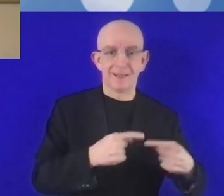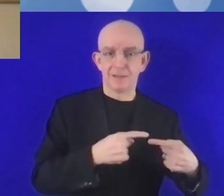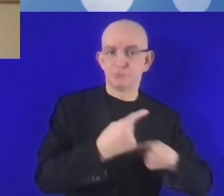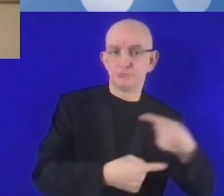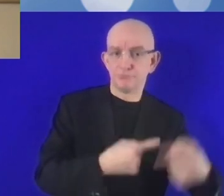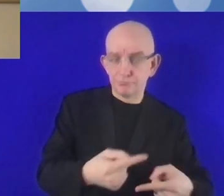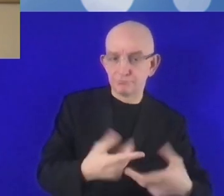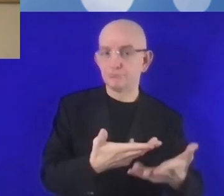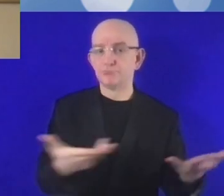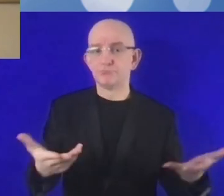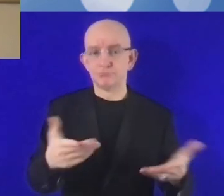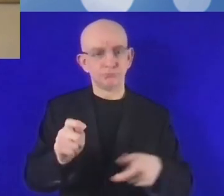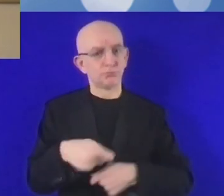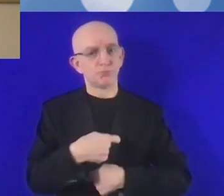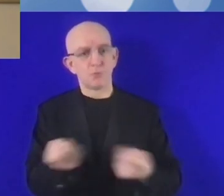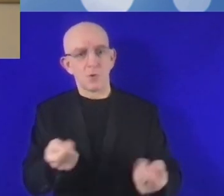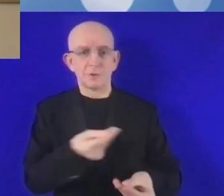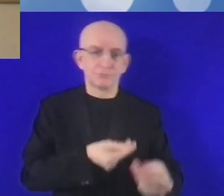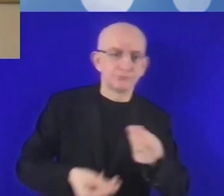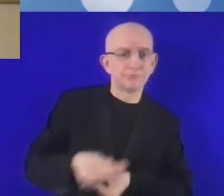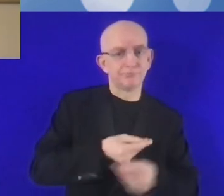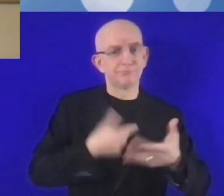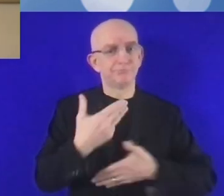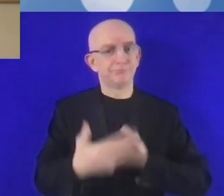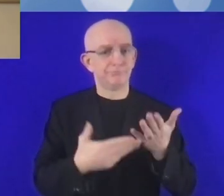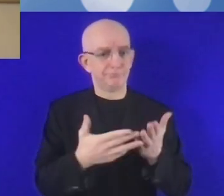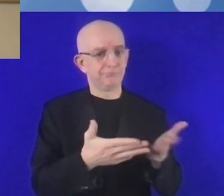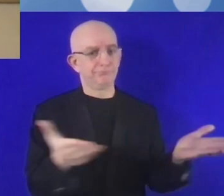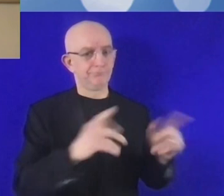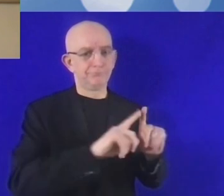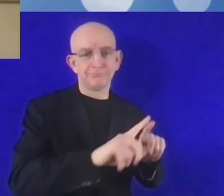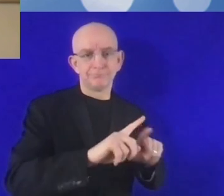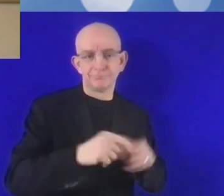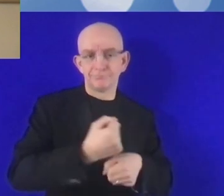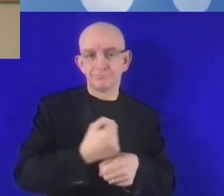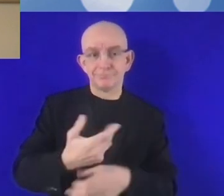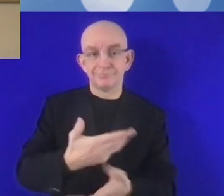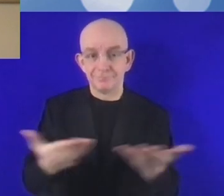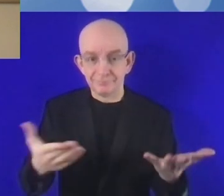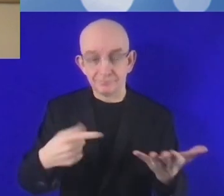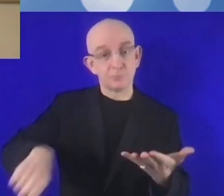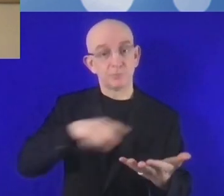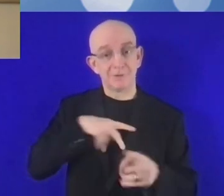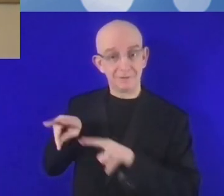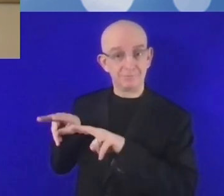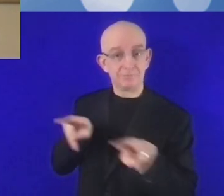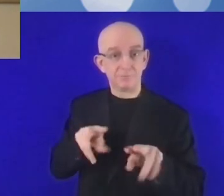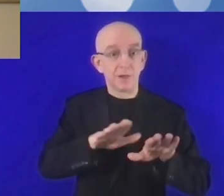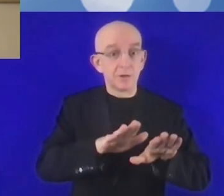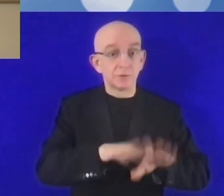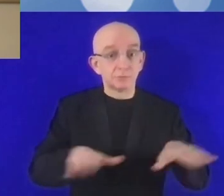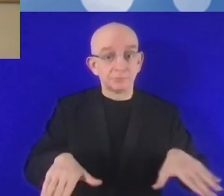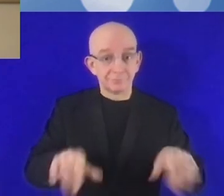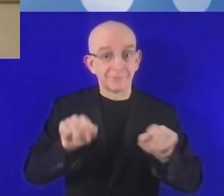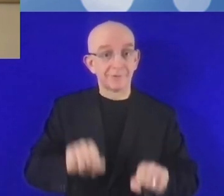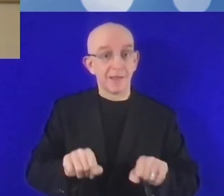делать покупки через интернет, они могли поддерживать связи, общаться по интернету. Их